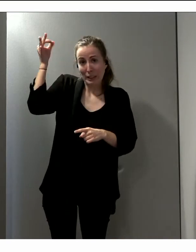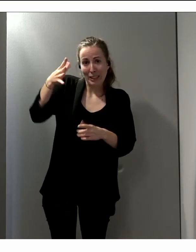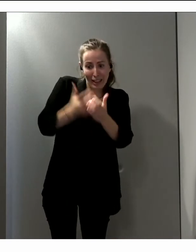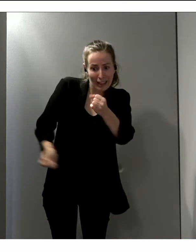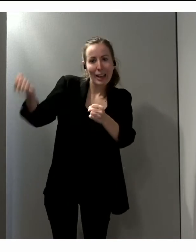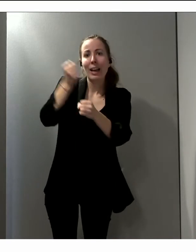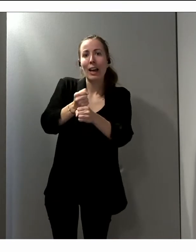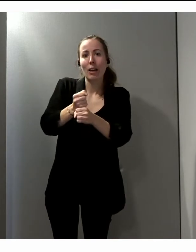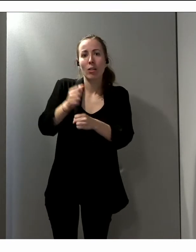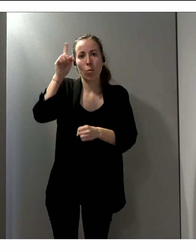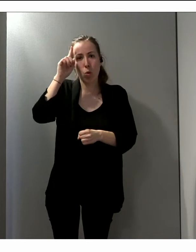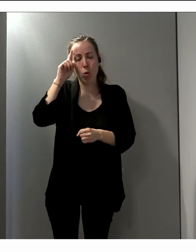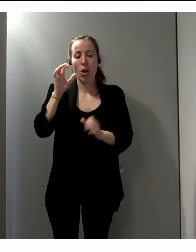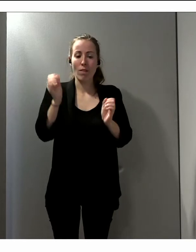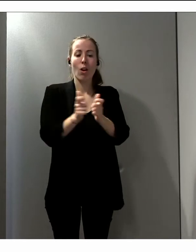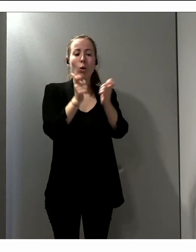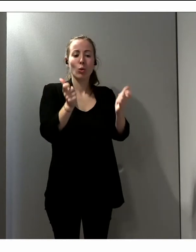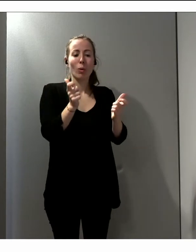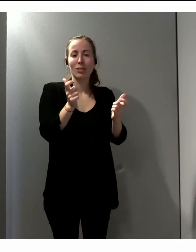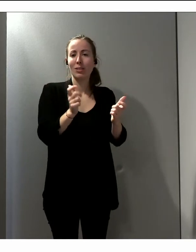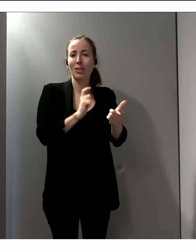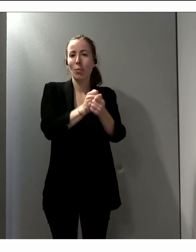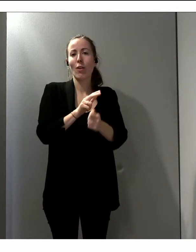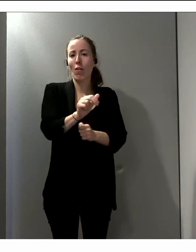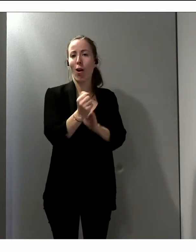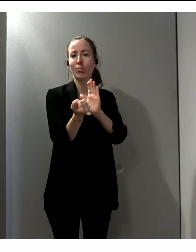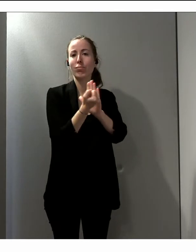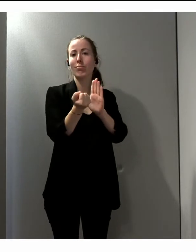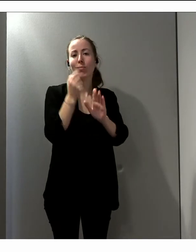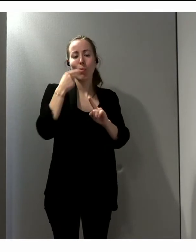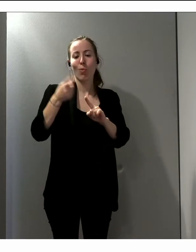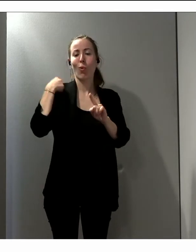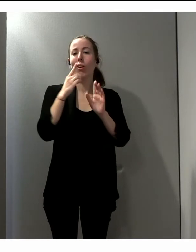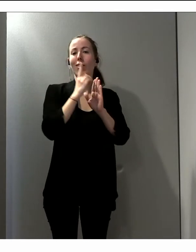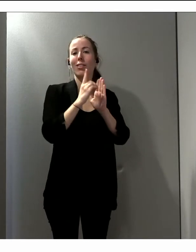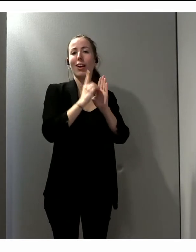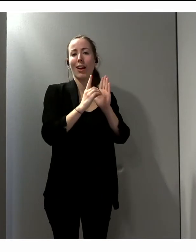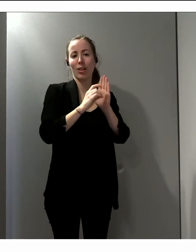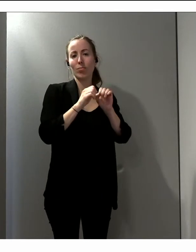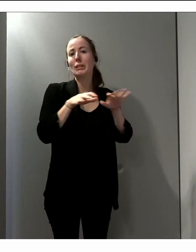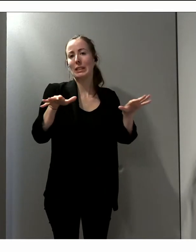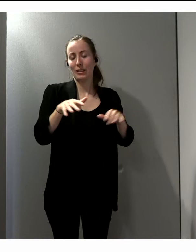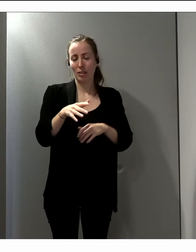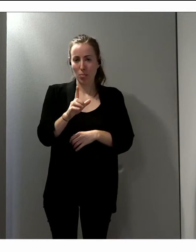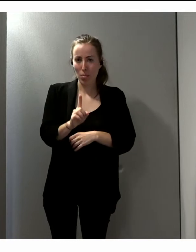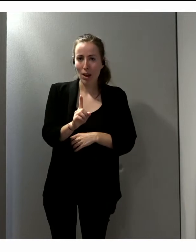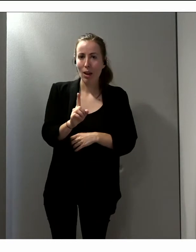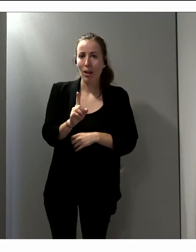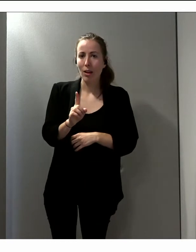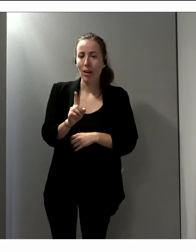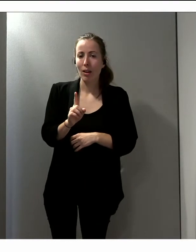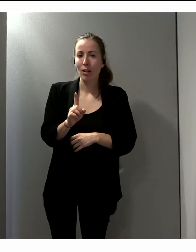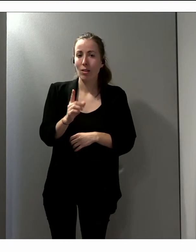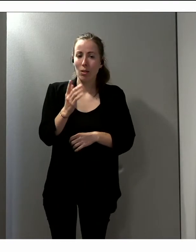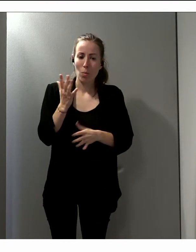dispositif entreprise adaptée, il va être labellisé puisqu'il y a un décret à l'appui, mais il y a aussi